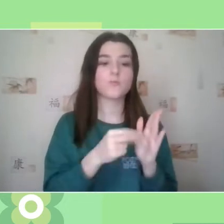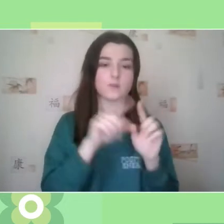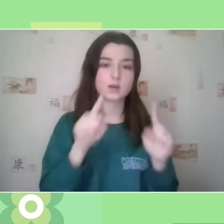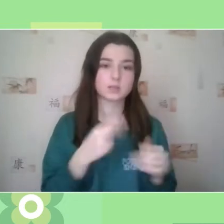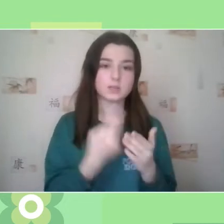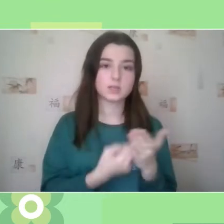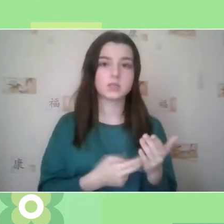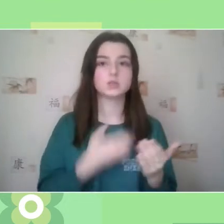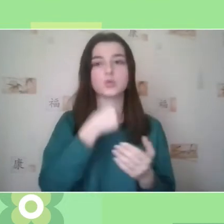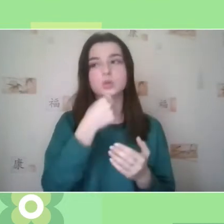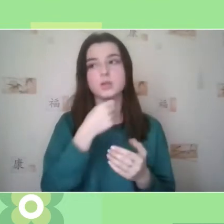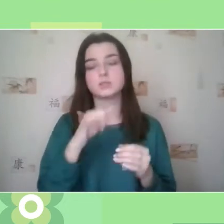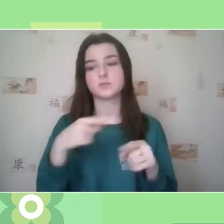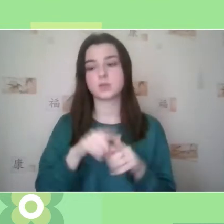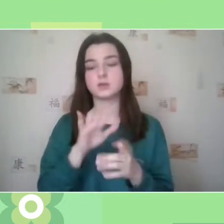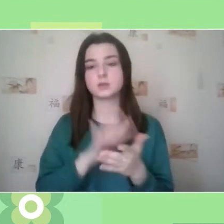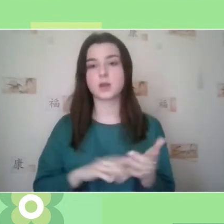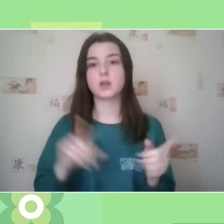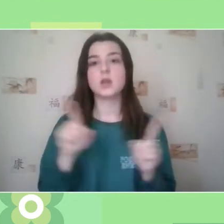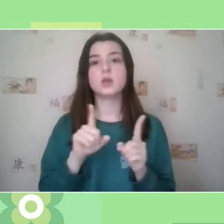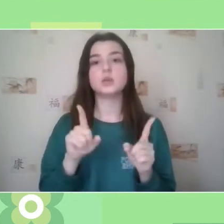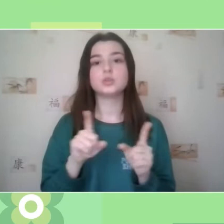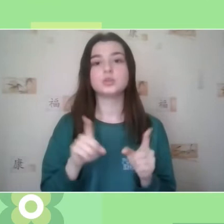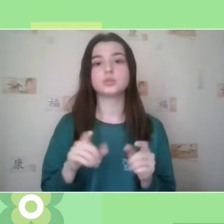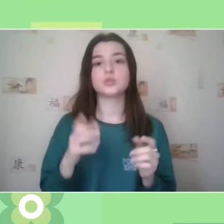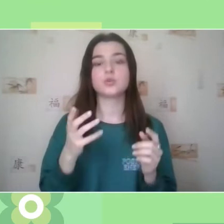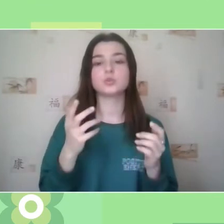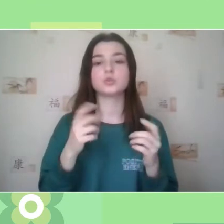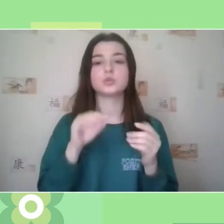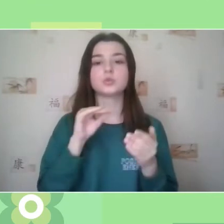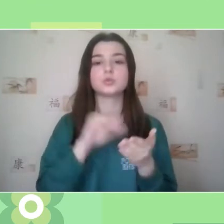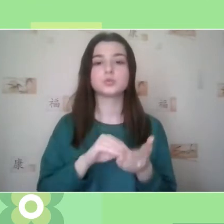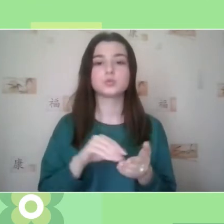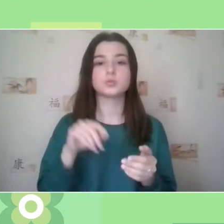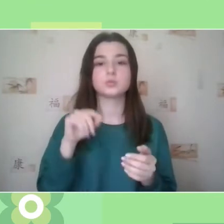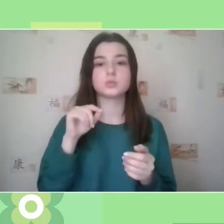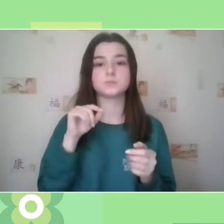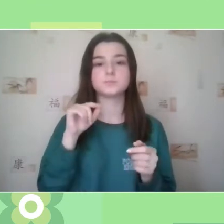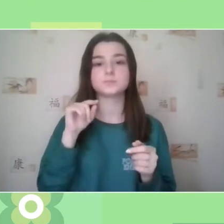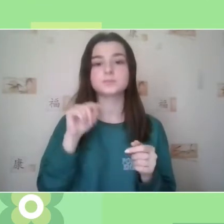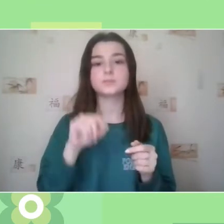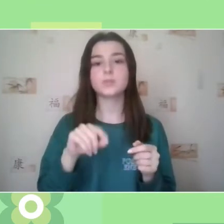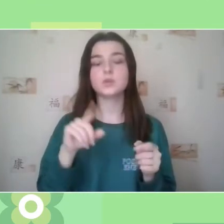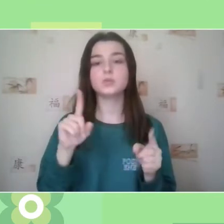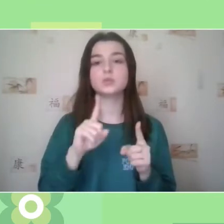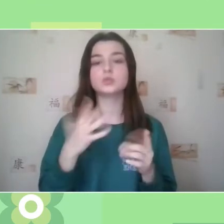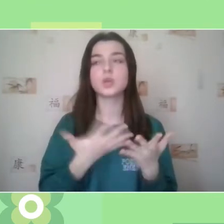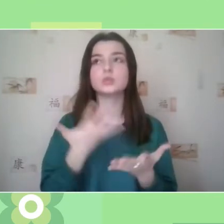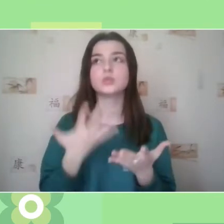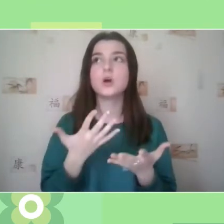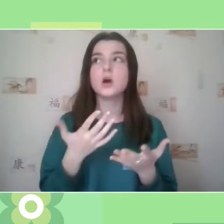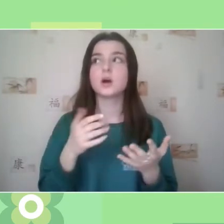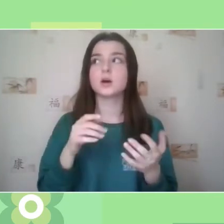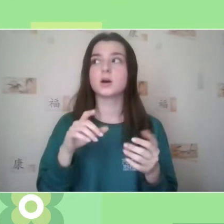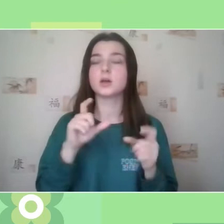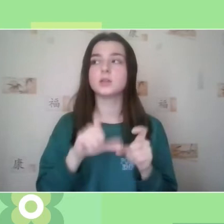так далі. Те, що стосується диверсифікованих джерел надходжень, чому це важливо? Тому що якщо громадська організація або ініціатива, або кілька людей, які